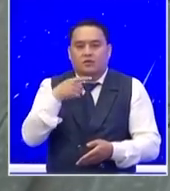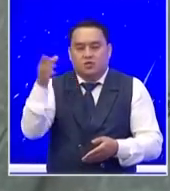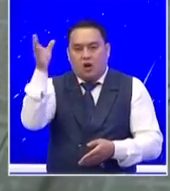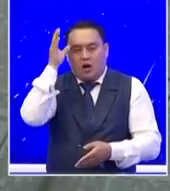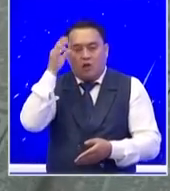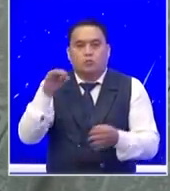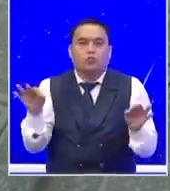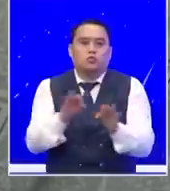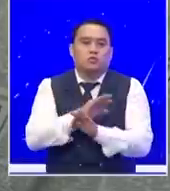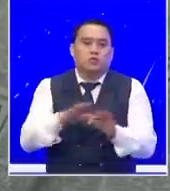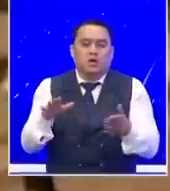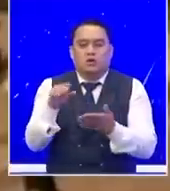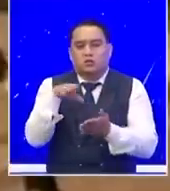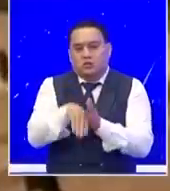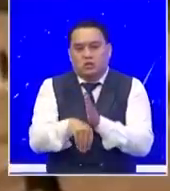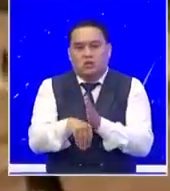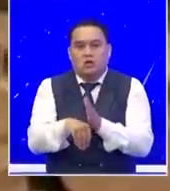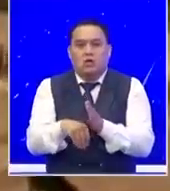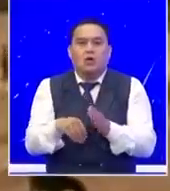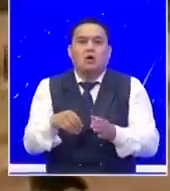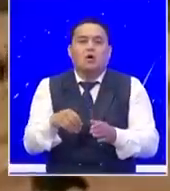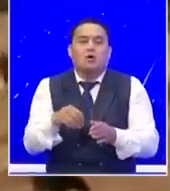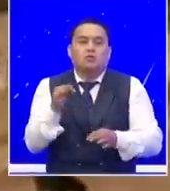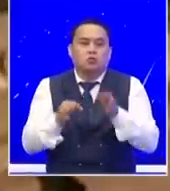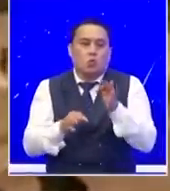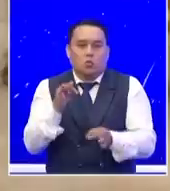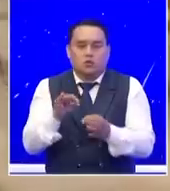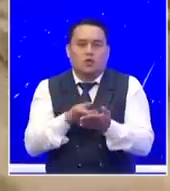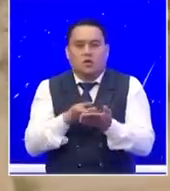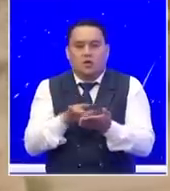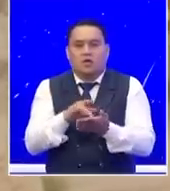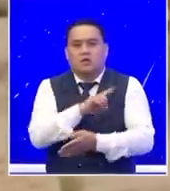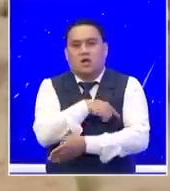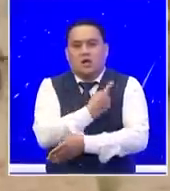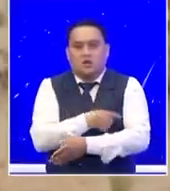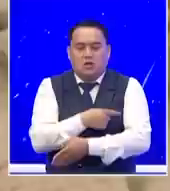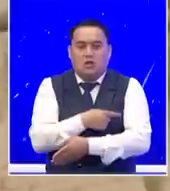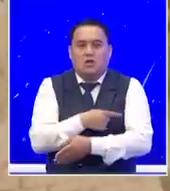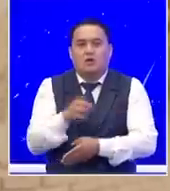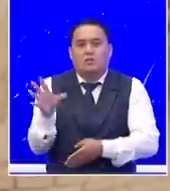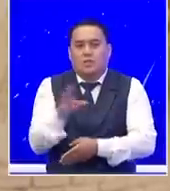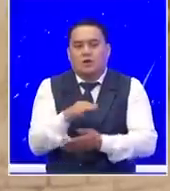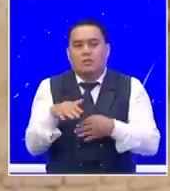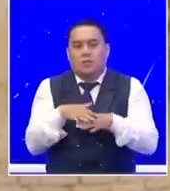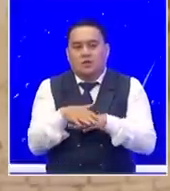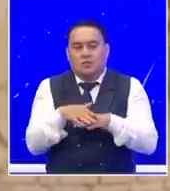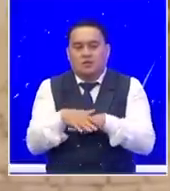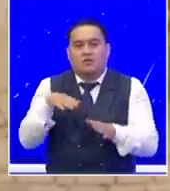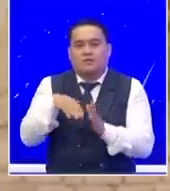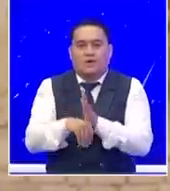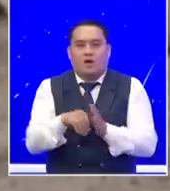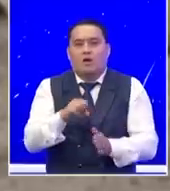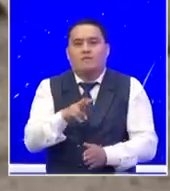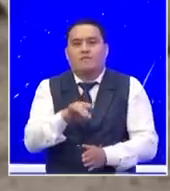ақындар, музыканттар, хатшыларды, ал өлшеушілерге есепшілер, дәрігерлер, жұлдызшылар, математиктерді қосады.